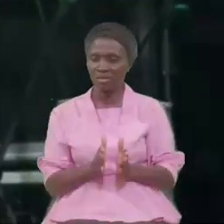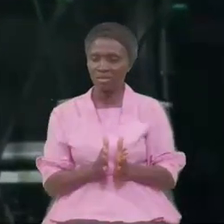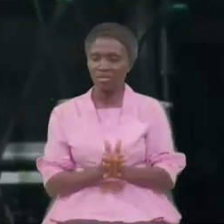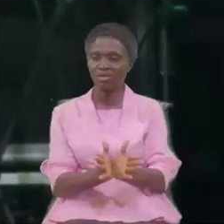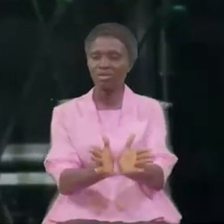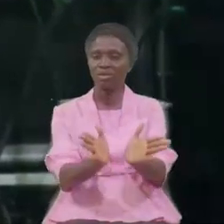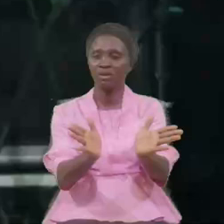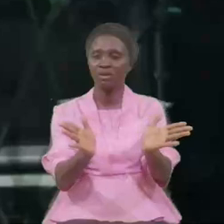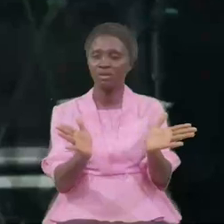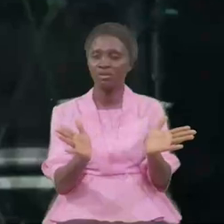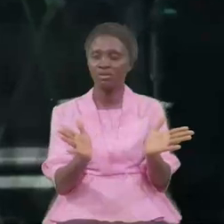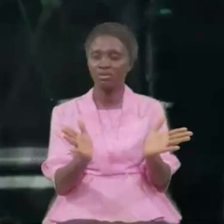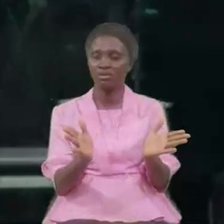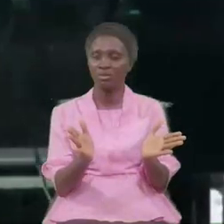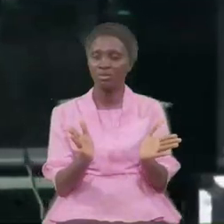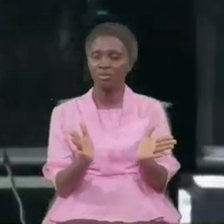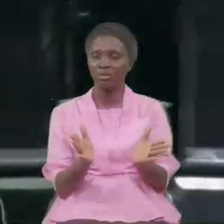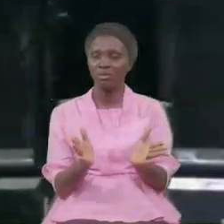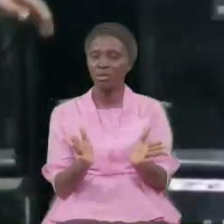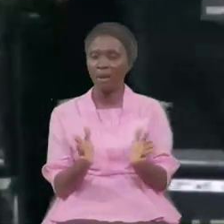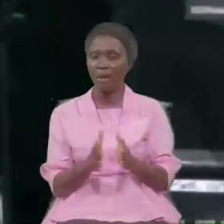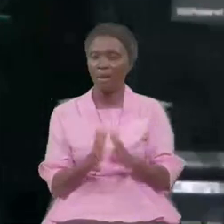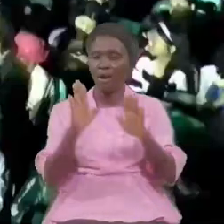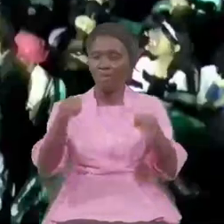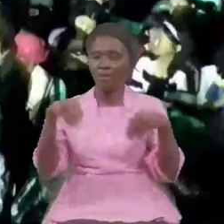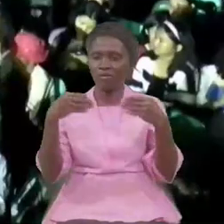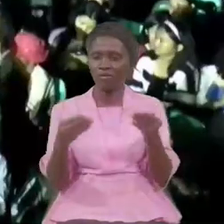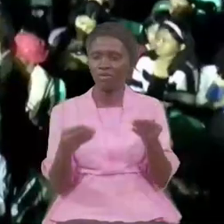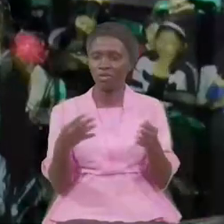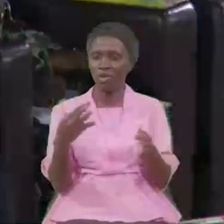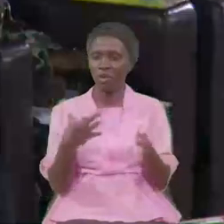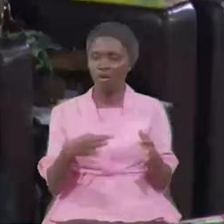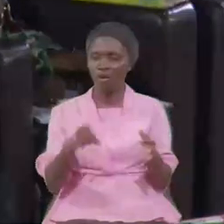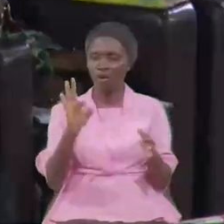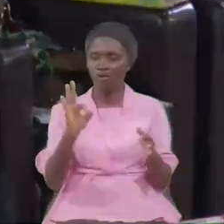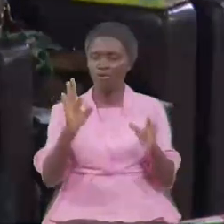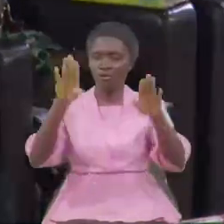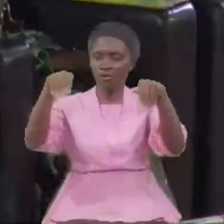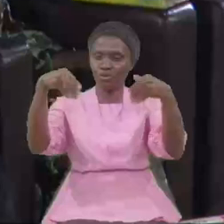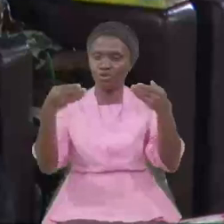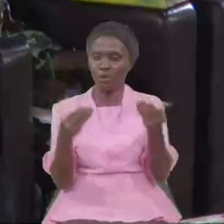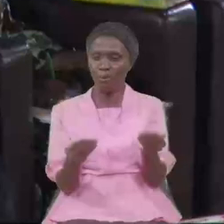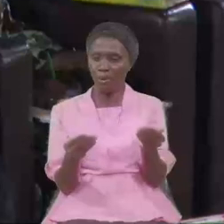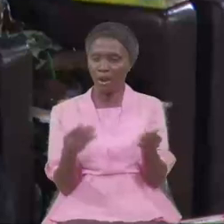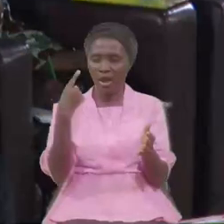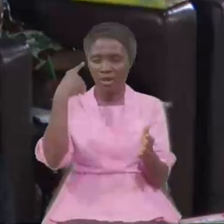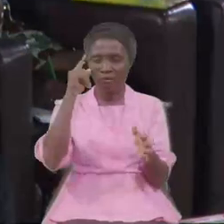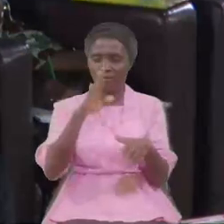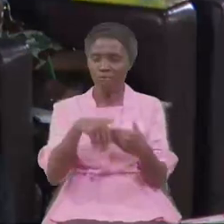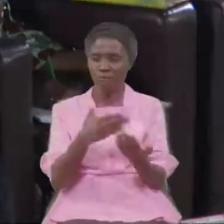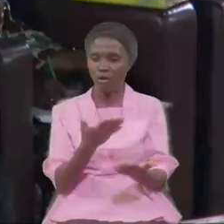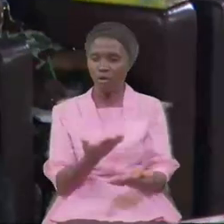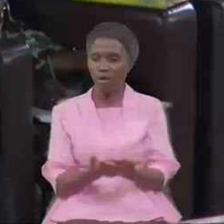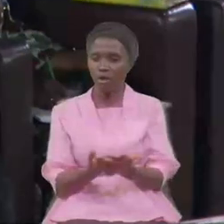C'est la provision généreuse et grande des provisions pour tous les pétitionnaires. Pour tous